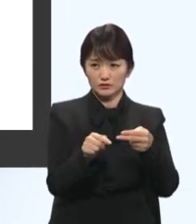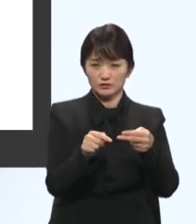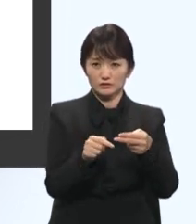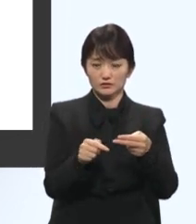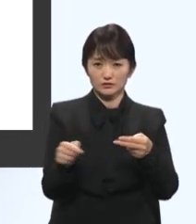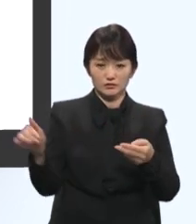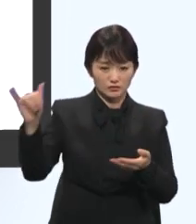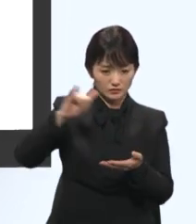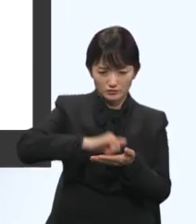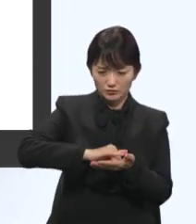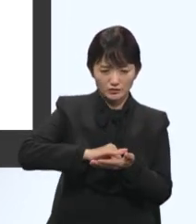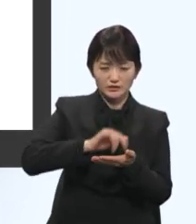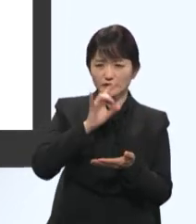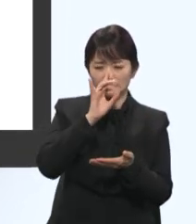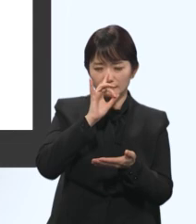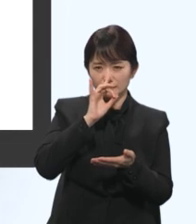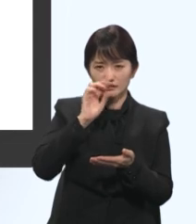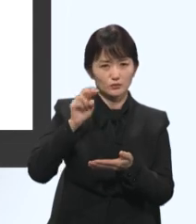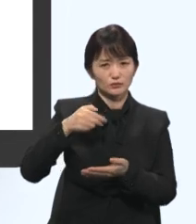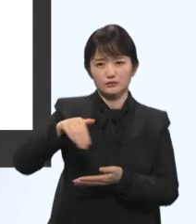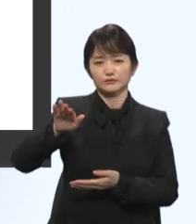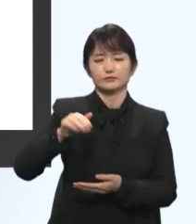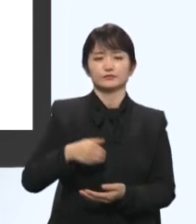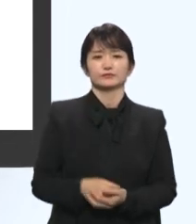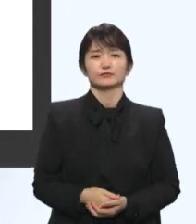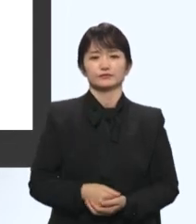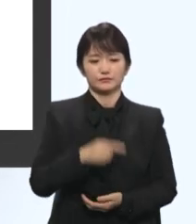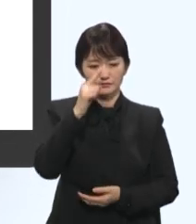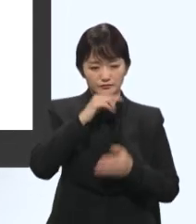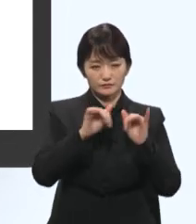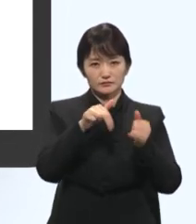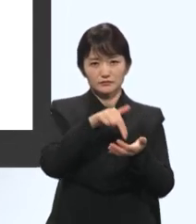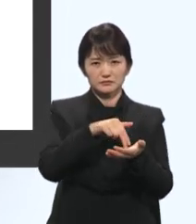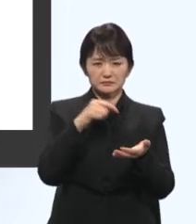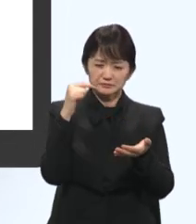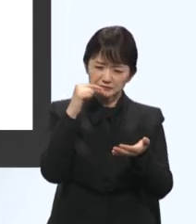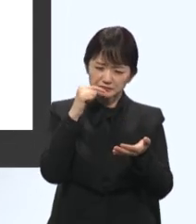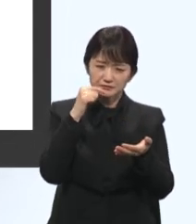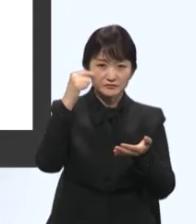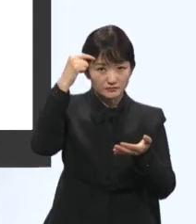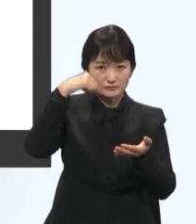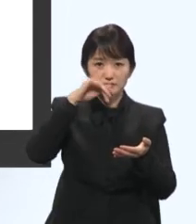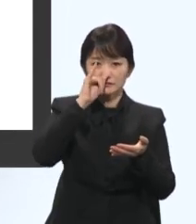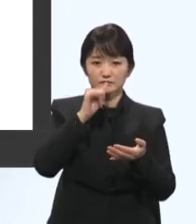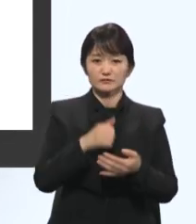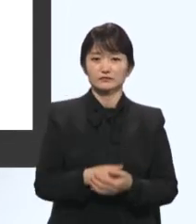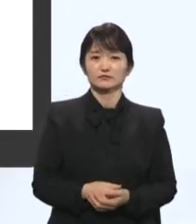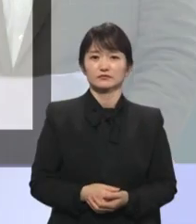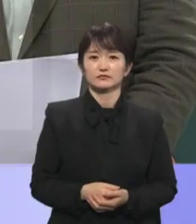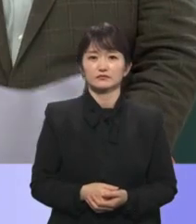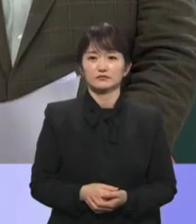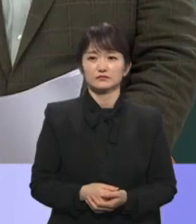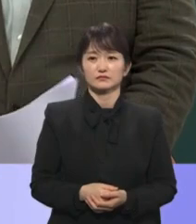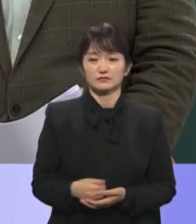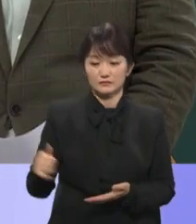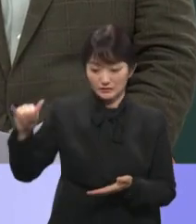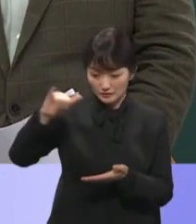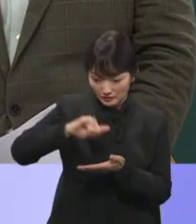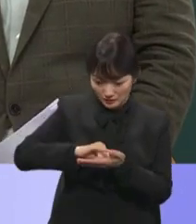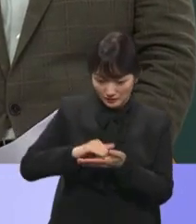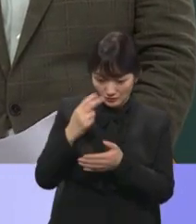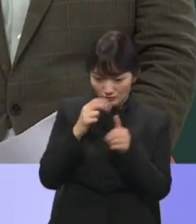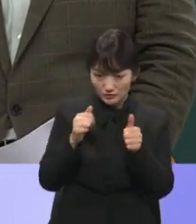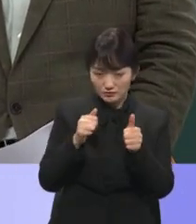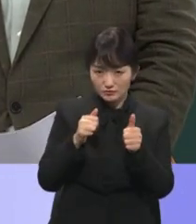돌아가라 지금 이루고 있다는 것이죠 태국인들 입장에서 이제 까다롭다고 느낄 수도 있겠고네 그니까 이렇게 입국 심사해서 거절당하면 그냥